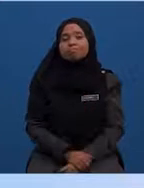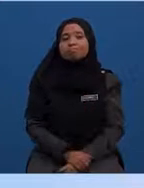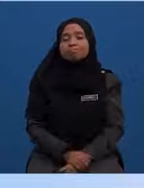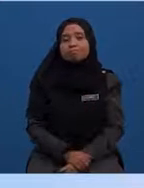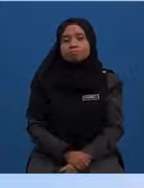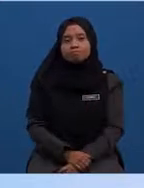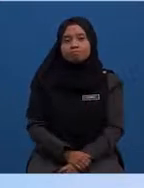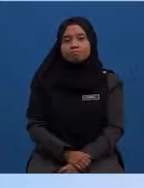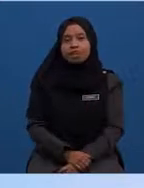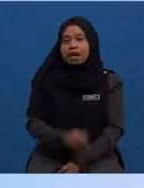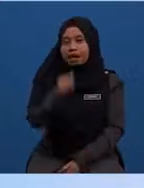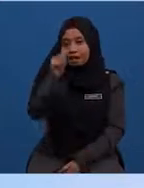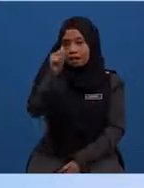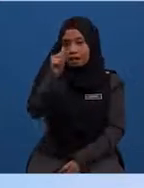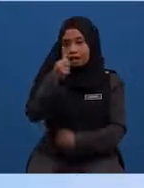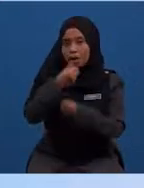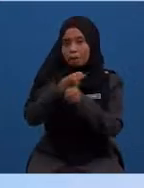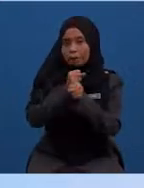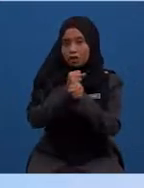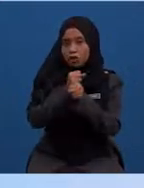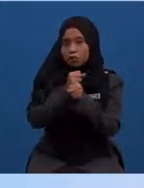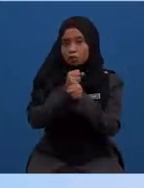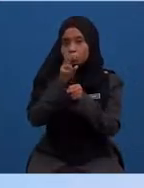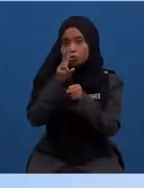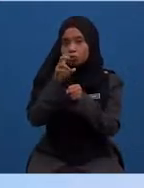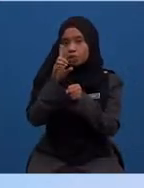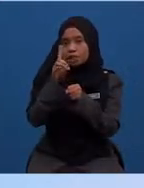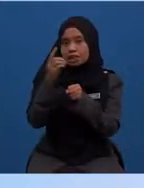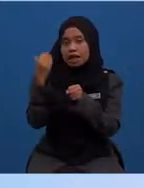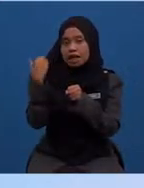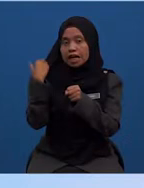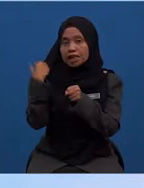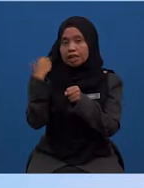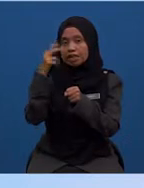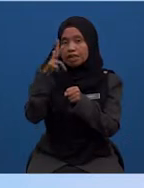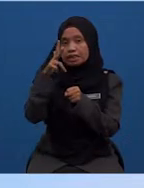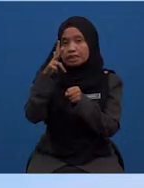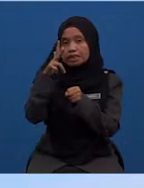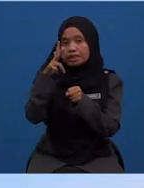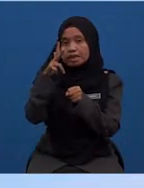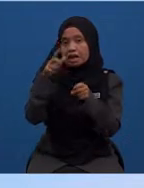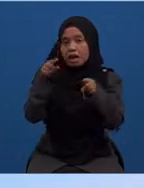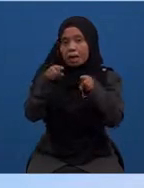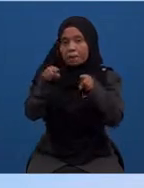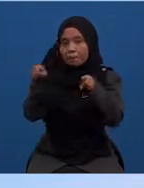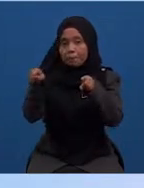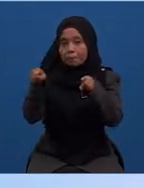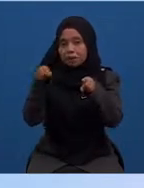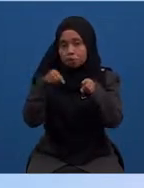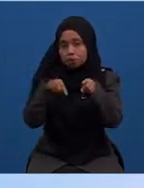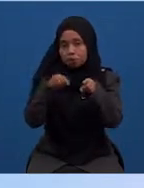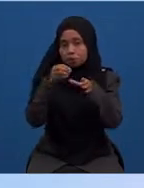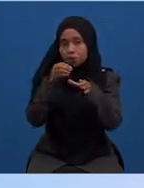Okey. Pertama, bentuk dua dimensi ini mempunyai tiga penjuru dan tiga sisi